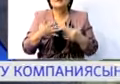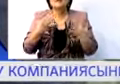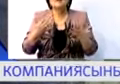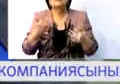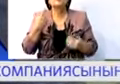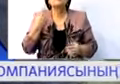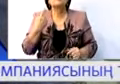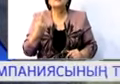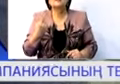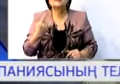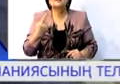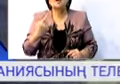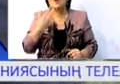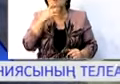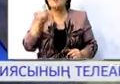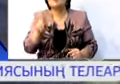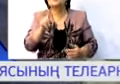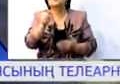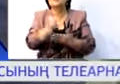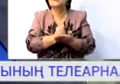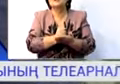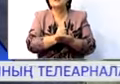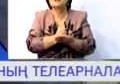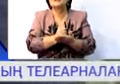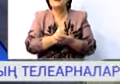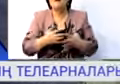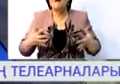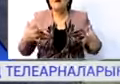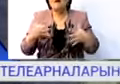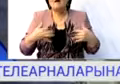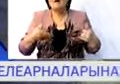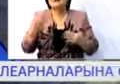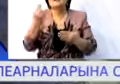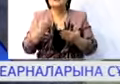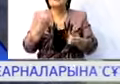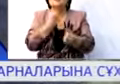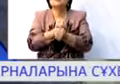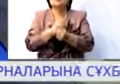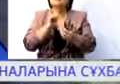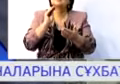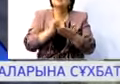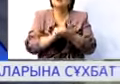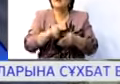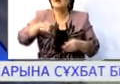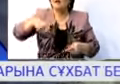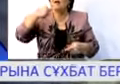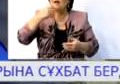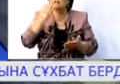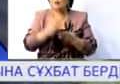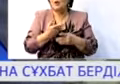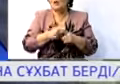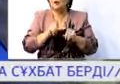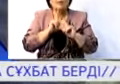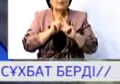бір музей қорында аңдық стильде жасалған сүйектен жасалған қасық бар. Бұл да